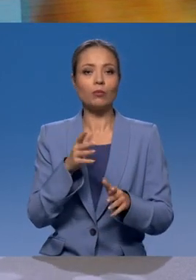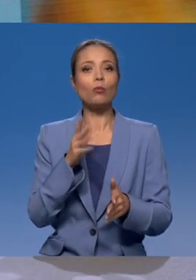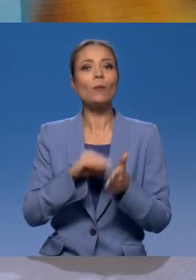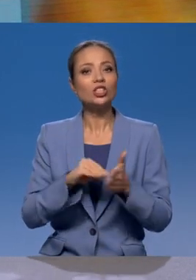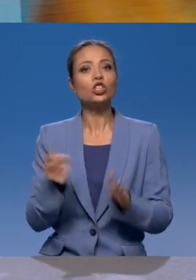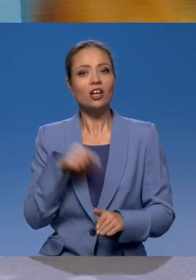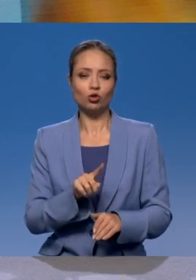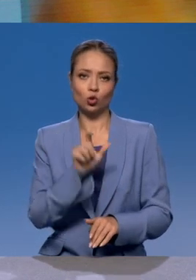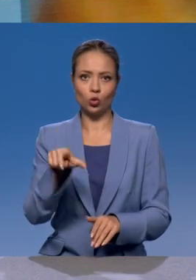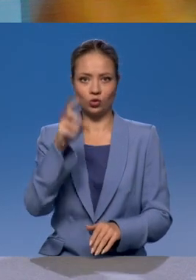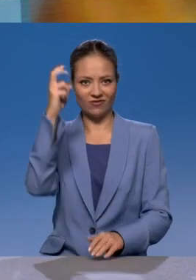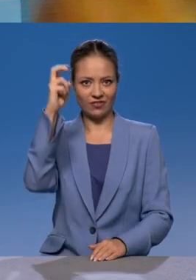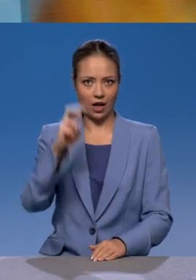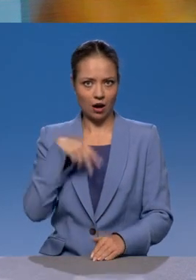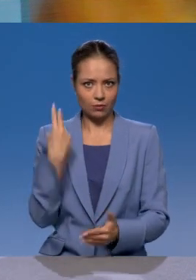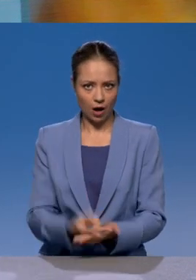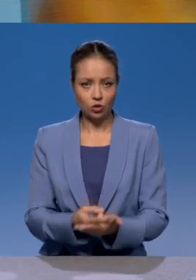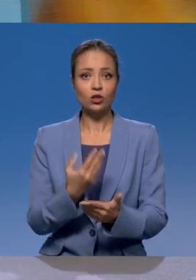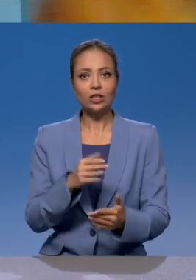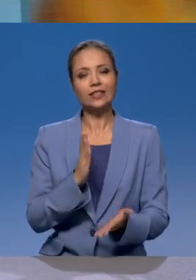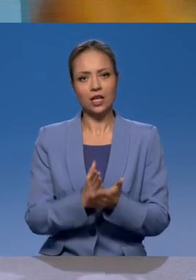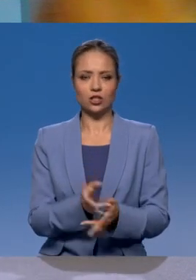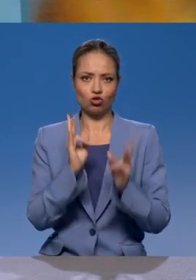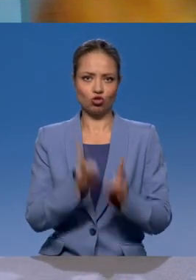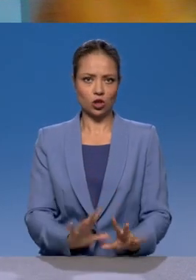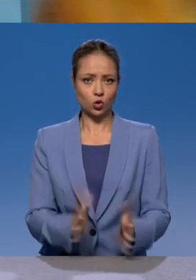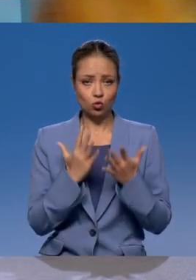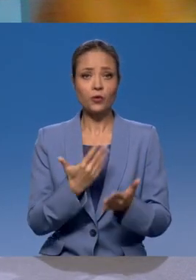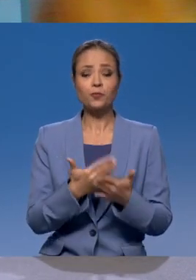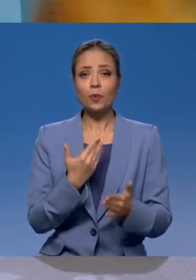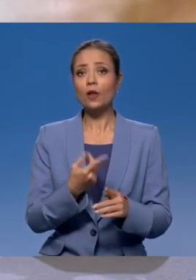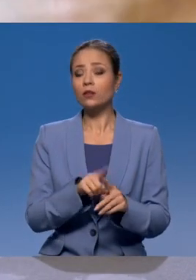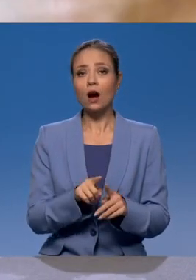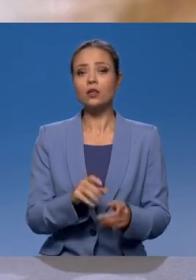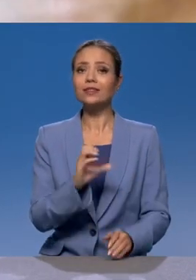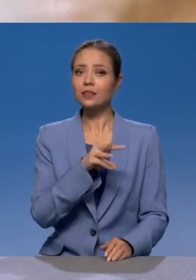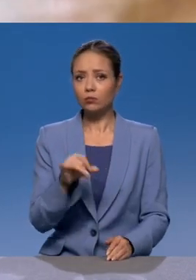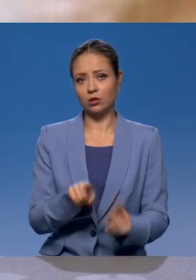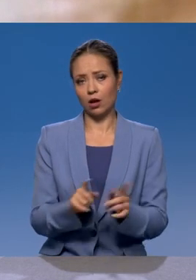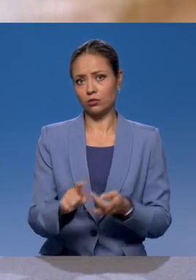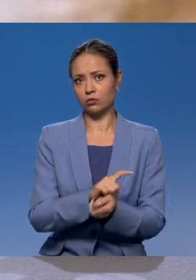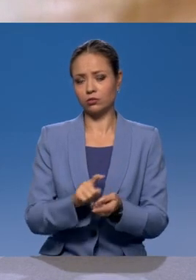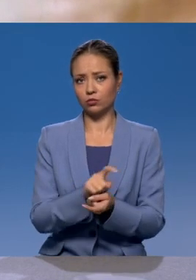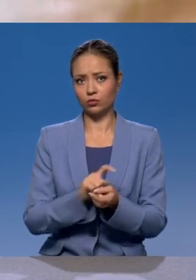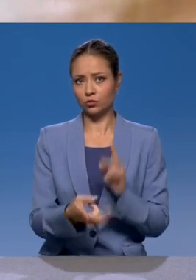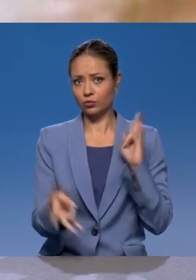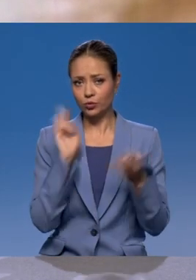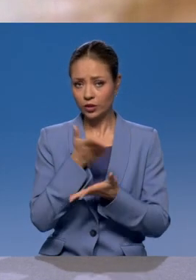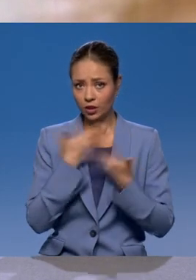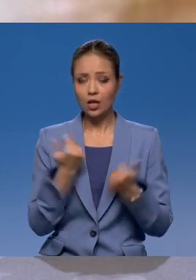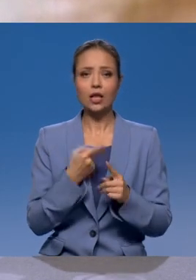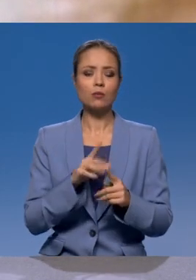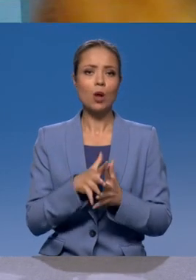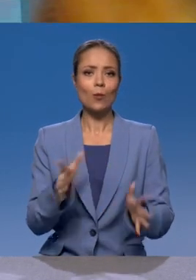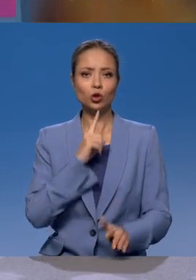несчастные случаи. Правильно? Мы так речи не ведем. И эти случаи, они муссируются СМИ не так широко. Смотрите, это было месяц, более месяца назад